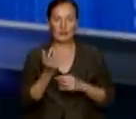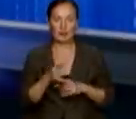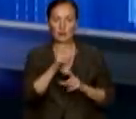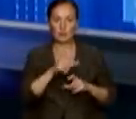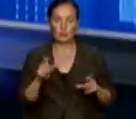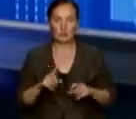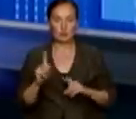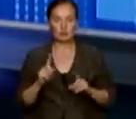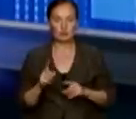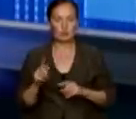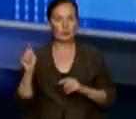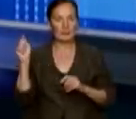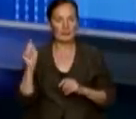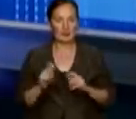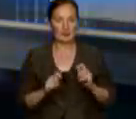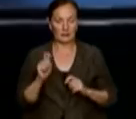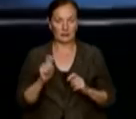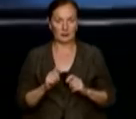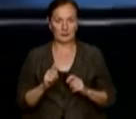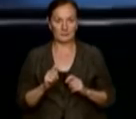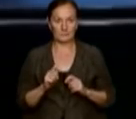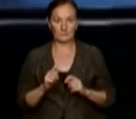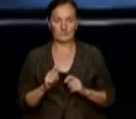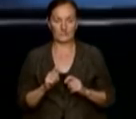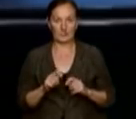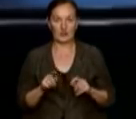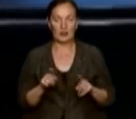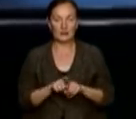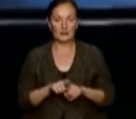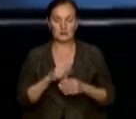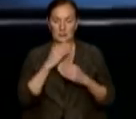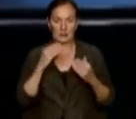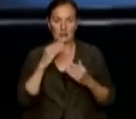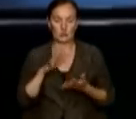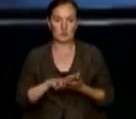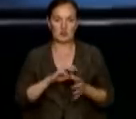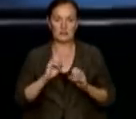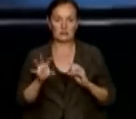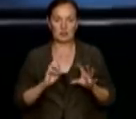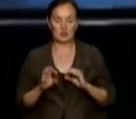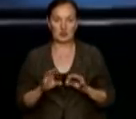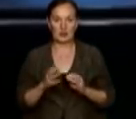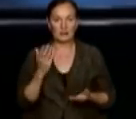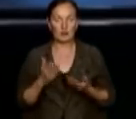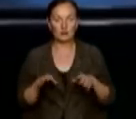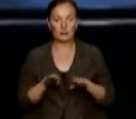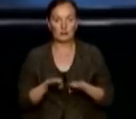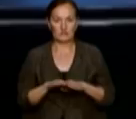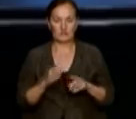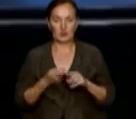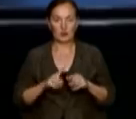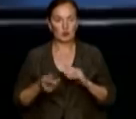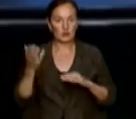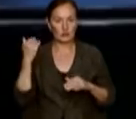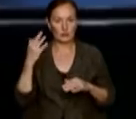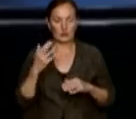вона зробила його, продукувала настільки велику кількість сміття, що це для мене трошки навіть, якщо порівняти ті роки, які були, то це для мене